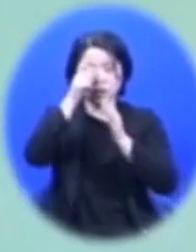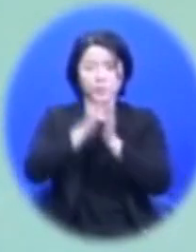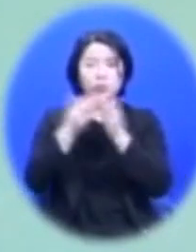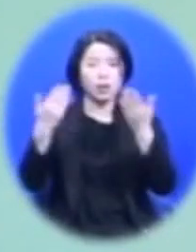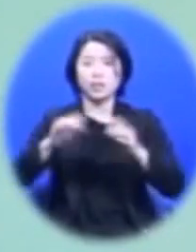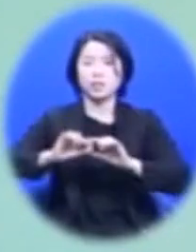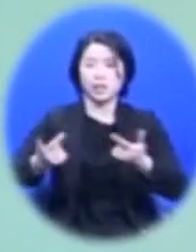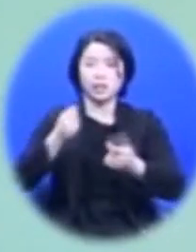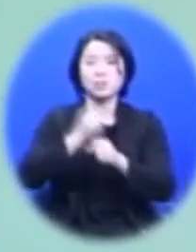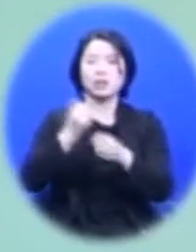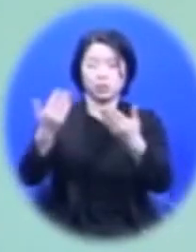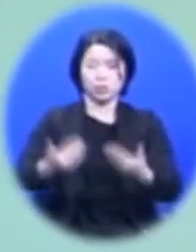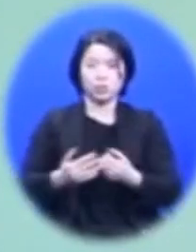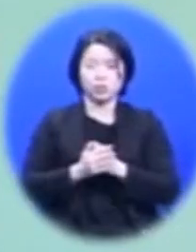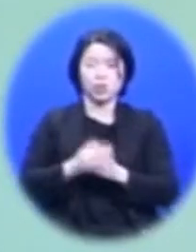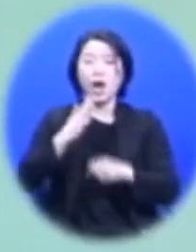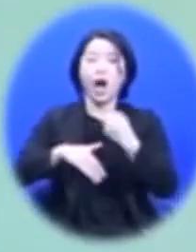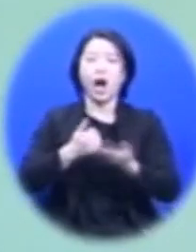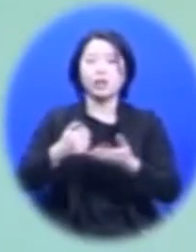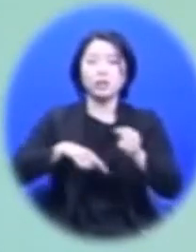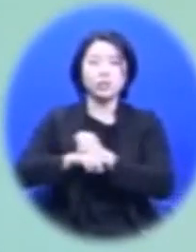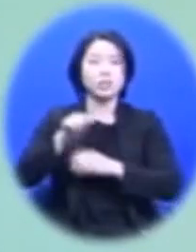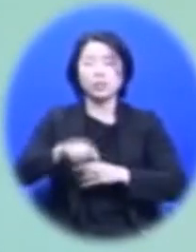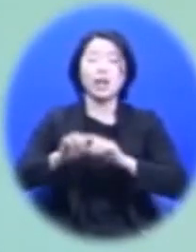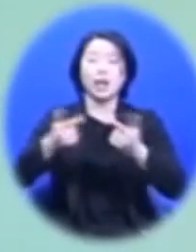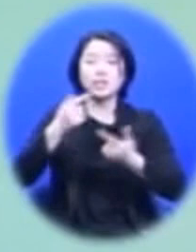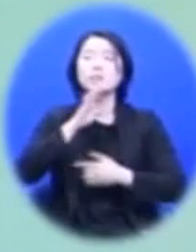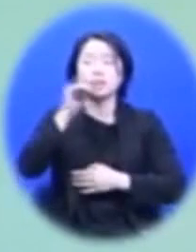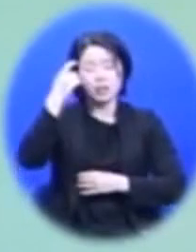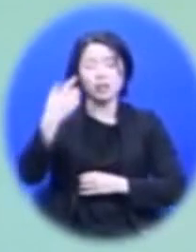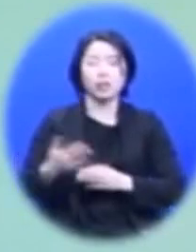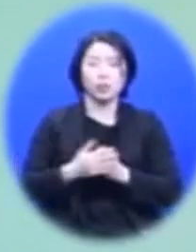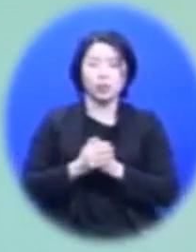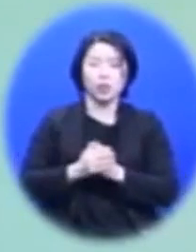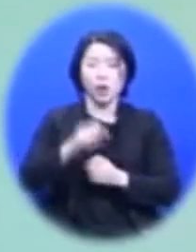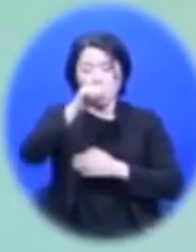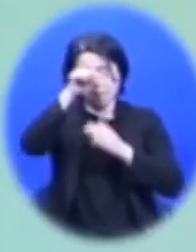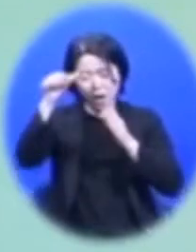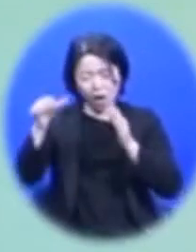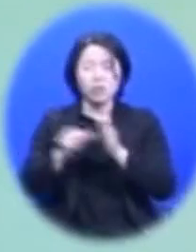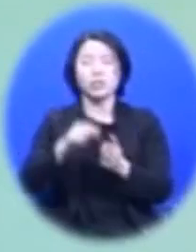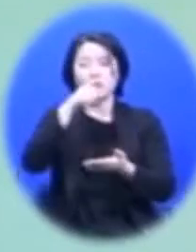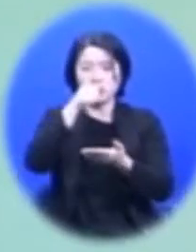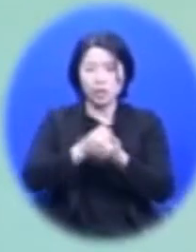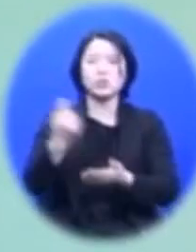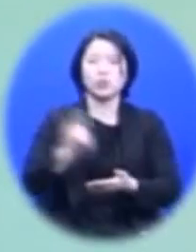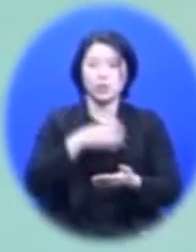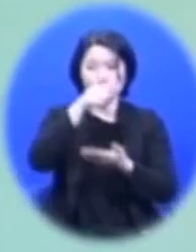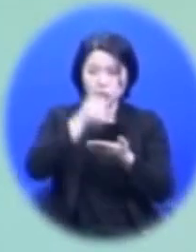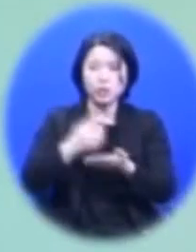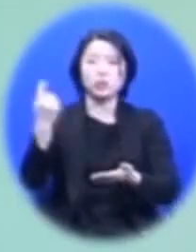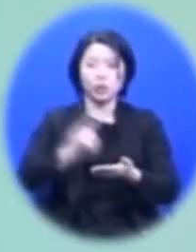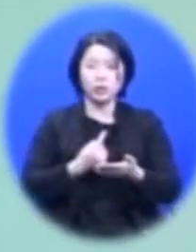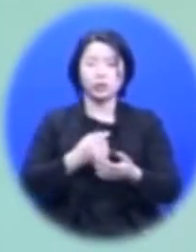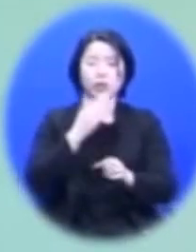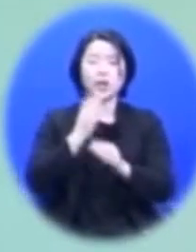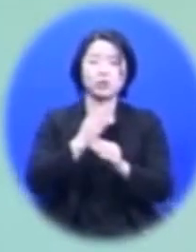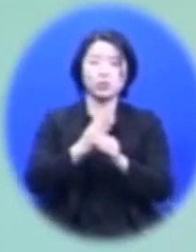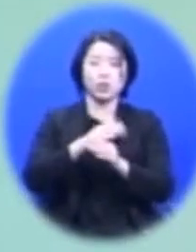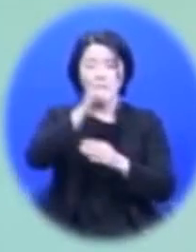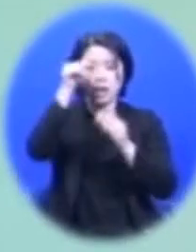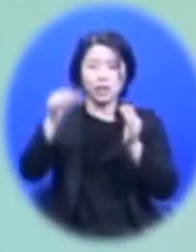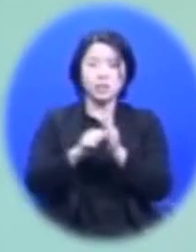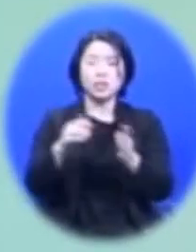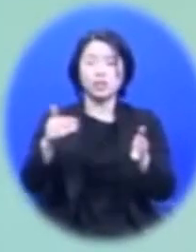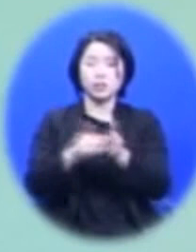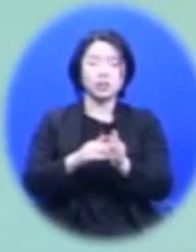해주세요. 하나님의 뜻이 그렇지가 않습니다. 평생 죄 짓고 왔어요, 죄 짓고 왔어요 하다가 인생을 끝내는